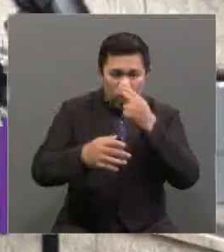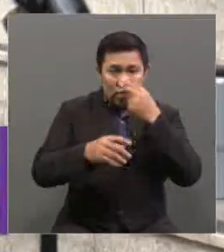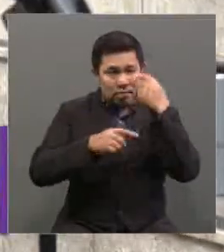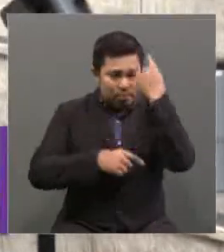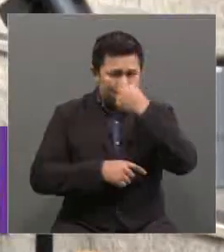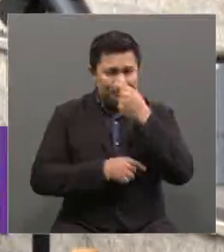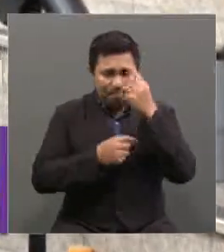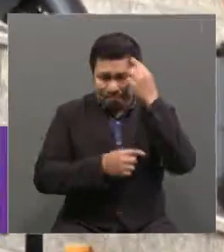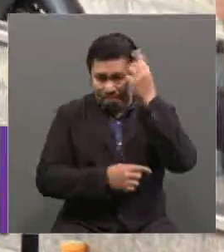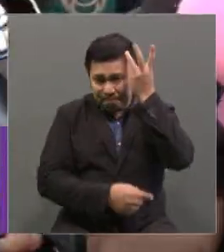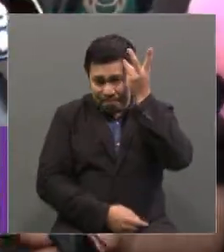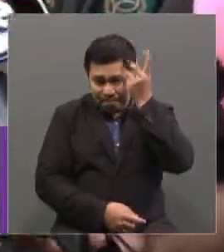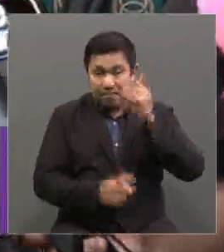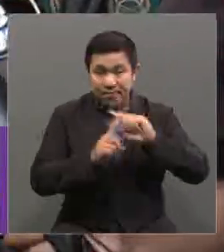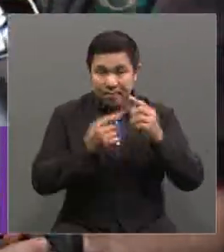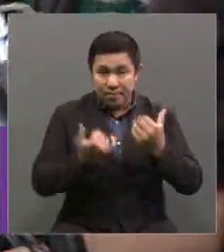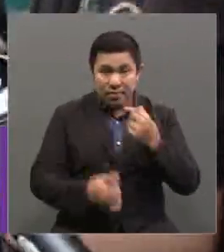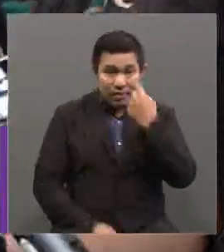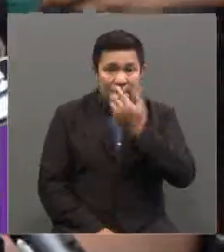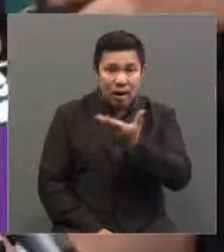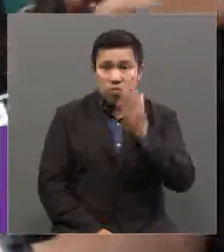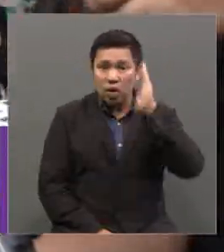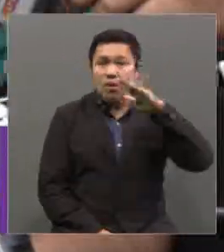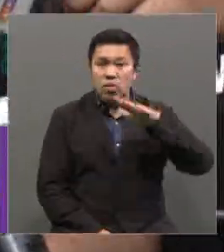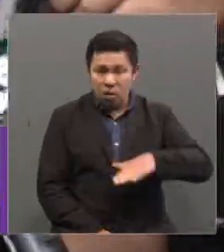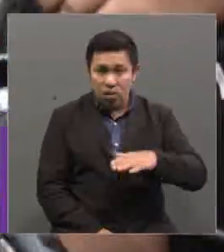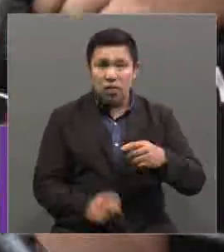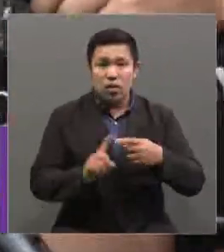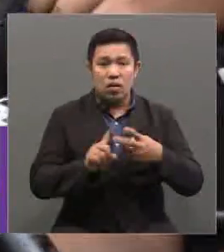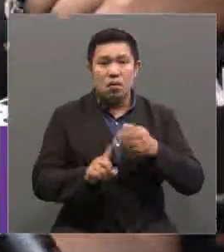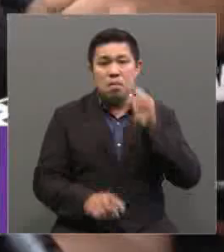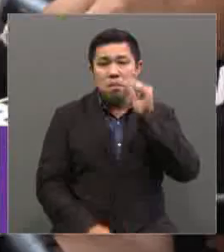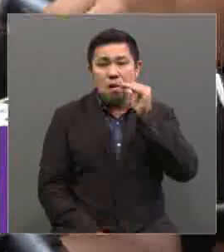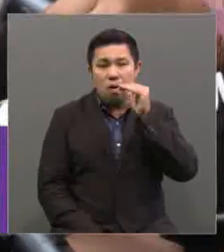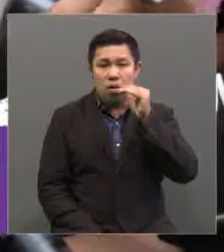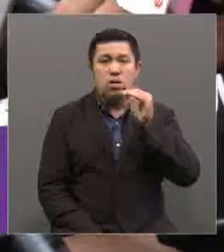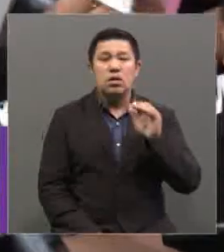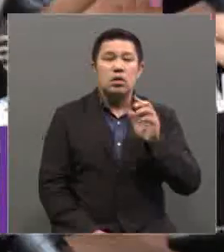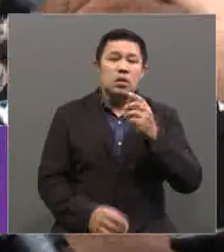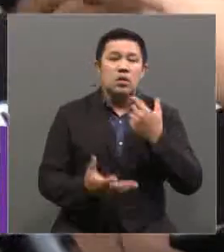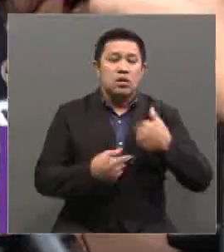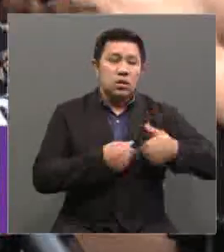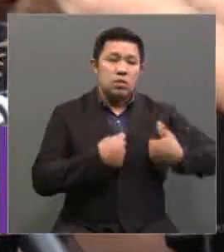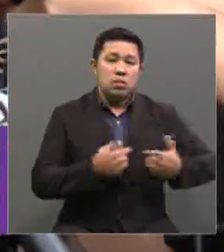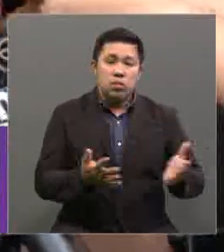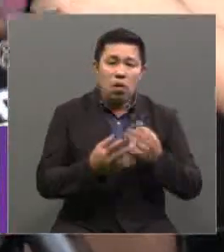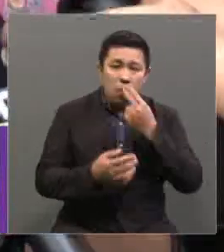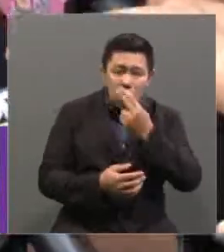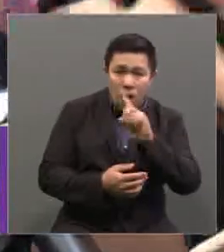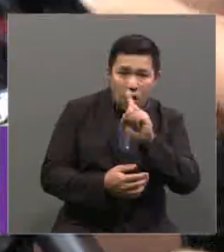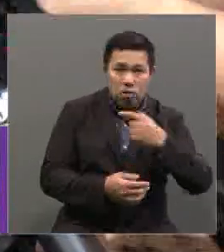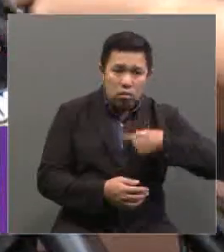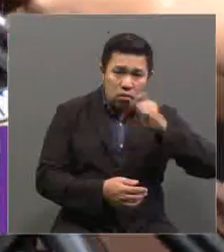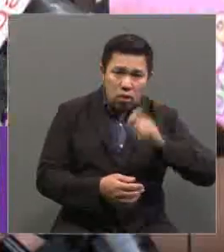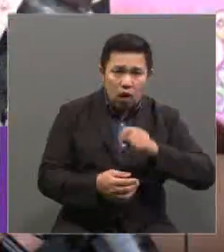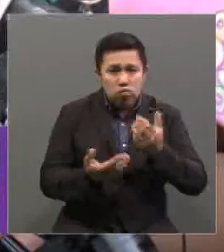ามีความกังวลและเคร่งเครียดส่วนที่คุณผู้ชมเห็นนี่คือน้องชายแล้วก็คุณพ่อนะมาให้กำลังใจแล้วก็มาร่วมฟังคำพิจารณาด้วยนะ